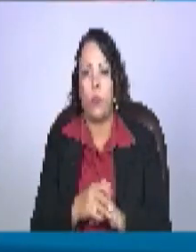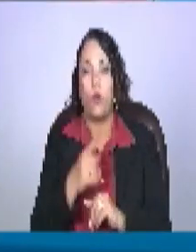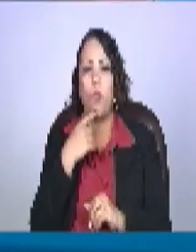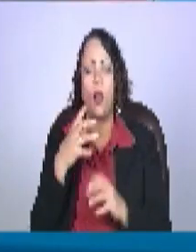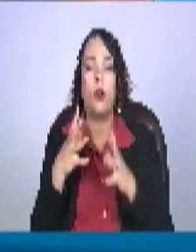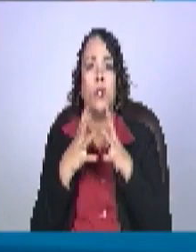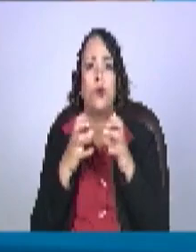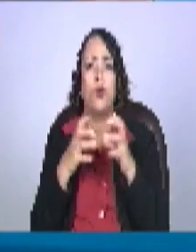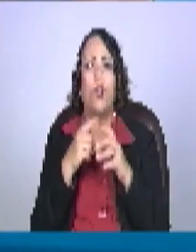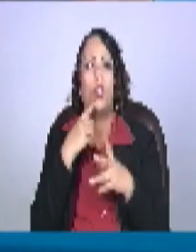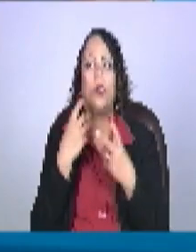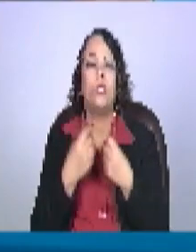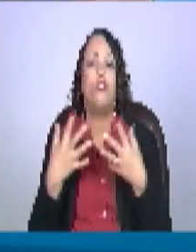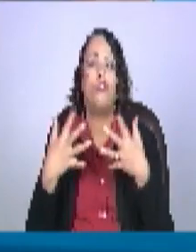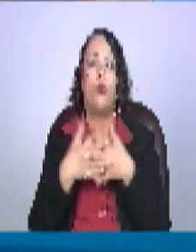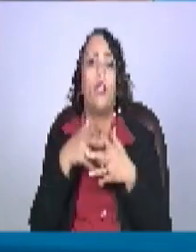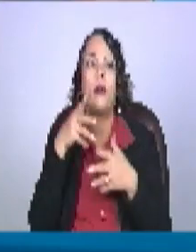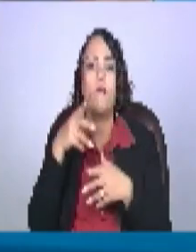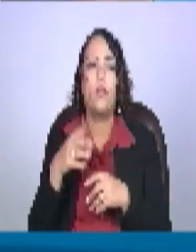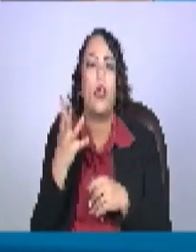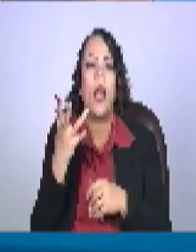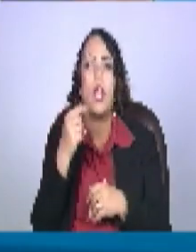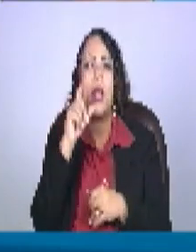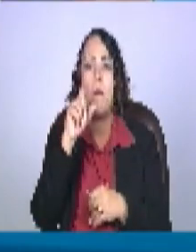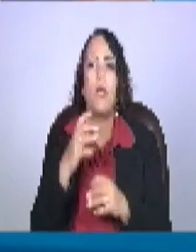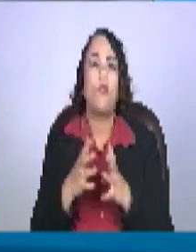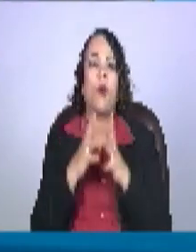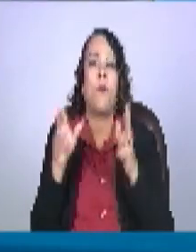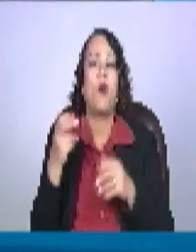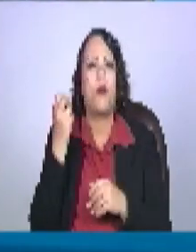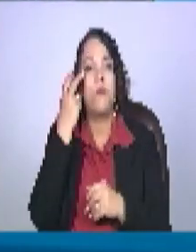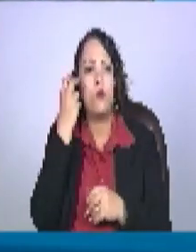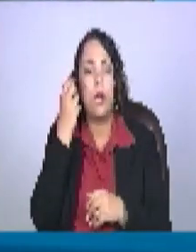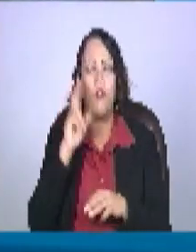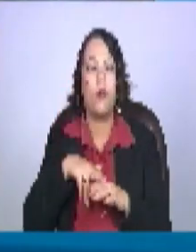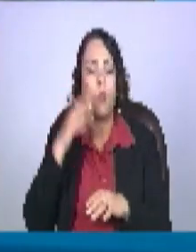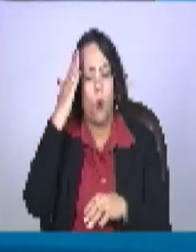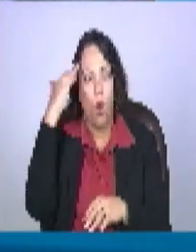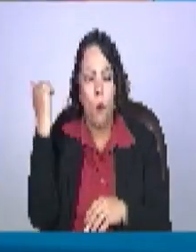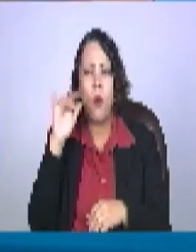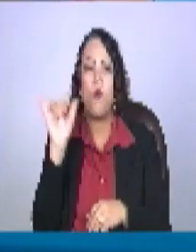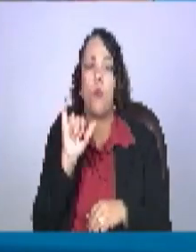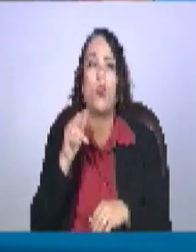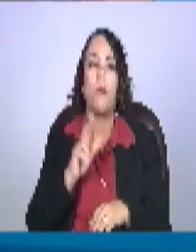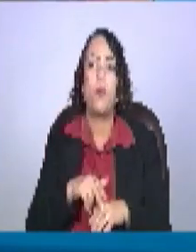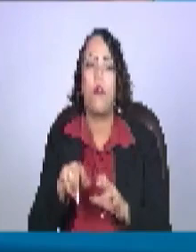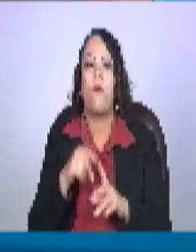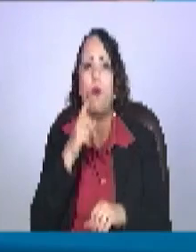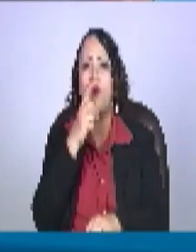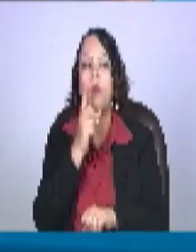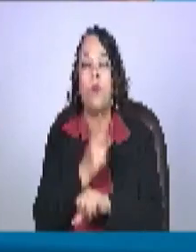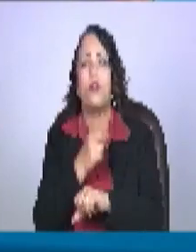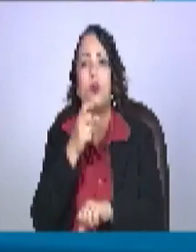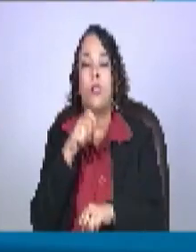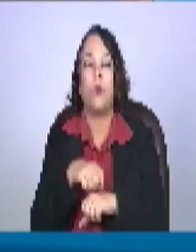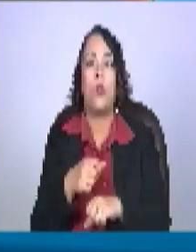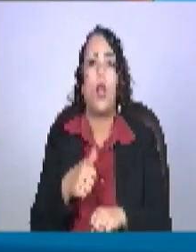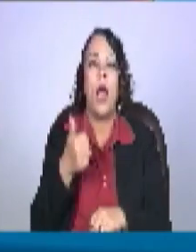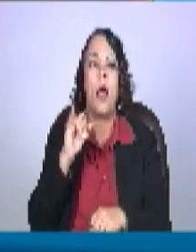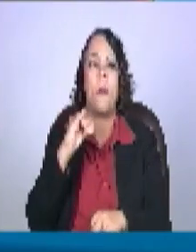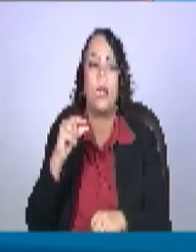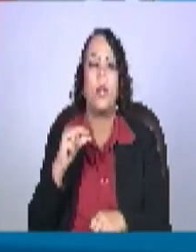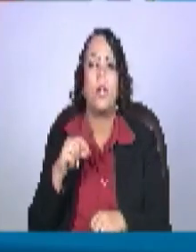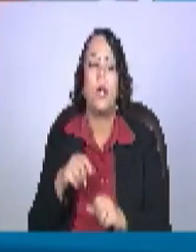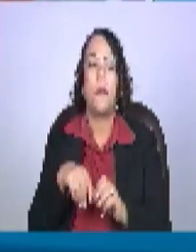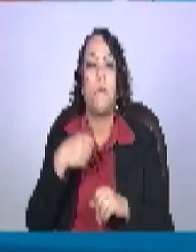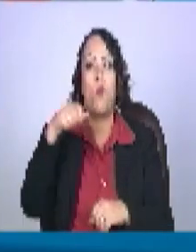والنقاش شارك فيه عدد من كبار المثقفين والخبراء والمهتمين الاستاذ الدكتور احمد زايد مدير مكتبه